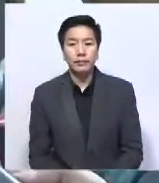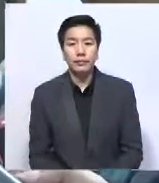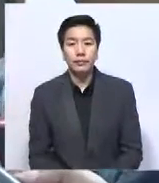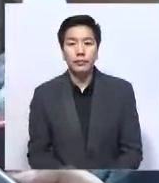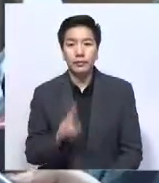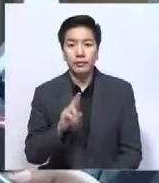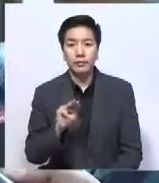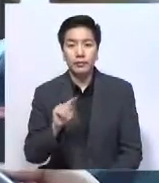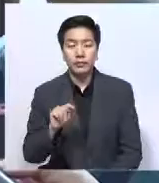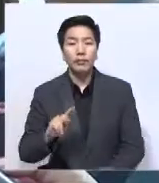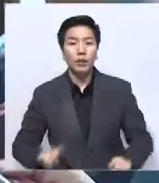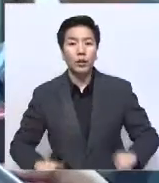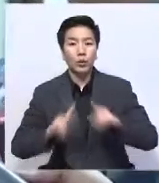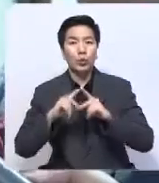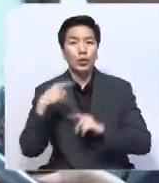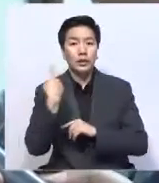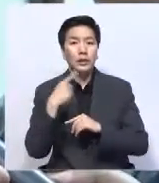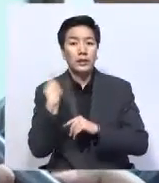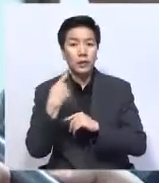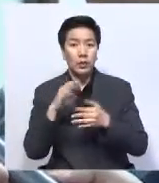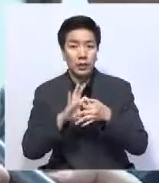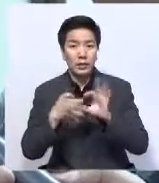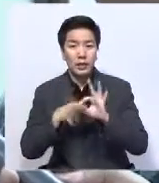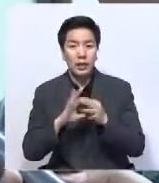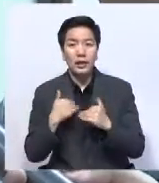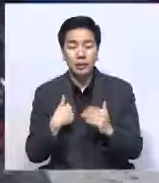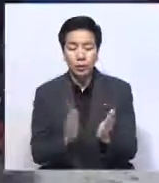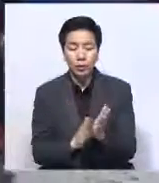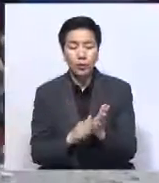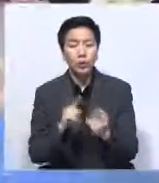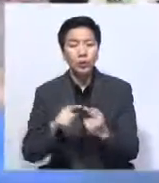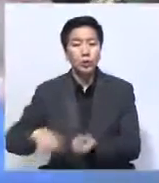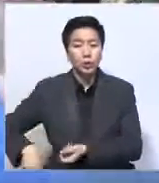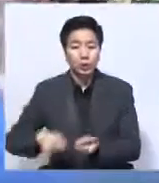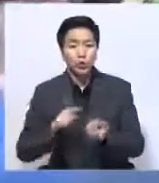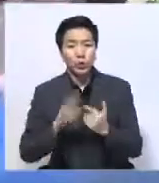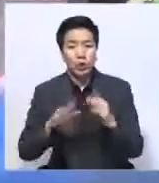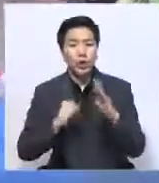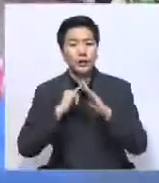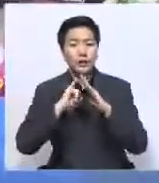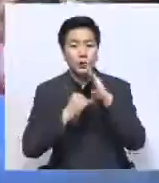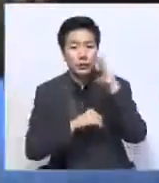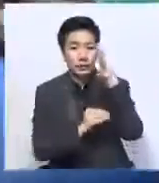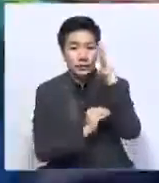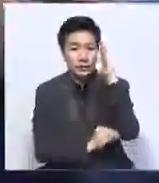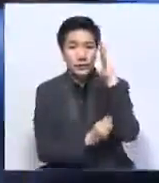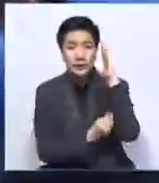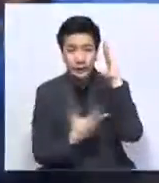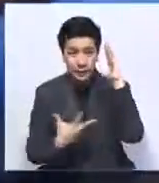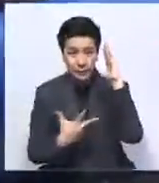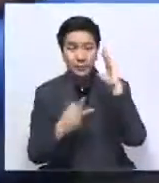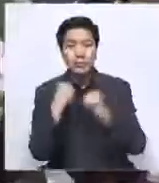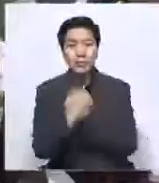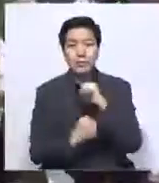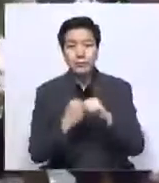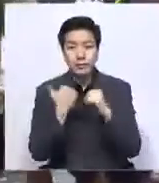ท่านรัฐมนตรีว่าการกระทรวงการท่องเที่ยวและกีฬายังได้ชื่นชมการจัดเทศกาลสงกรานต์ในพื้นที่3จังหวัดชายแดนภาคใต้ด้วยนะคะ